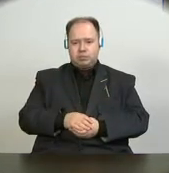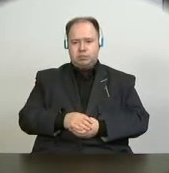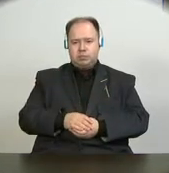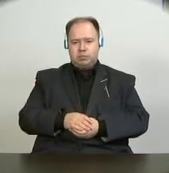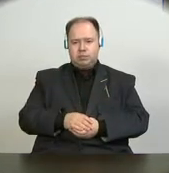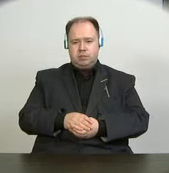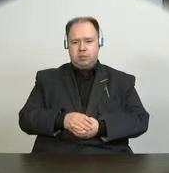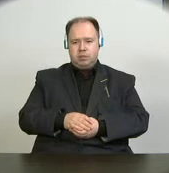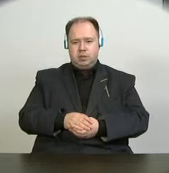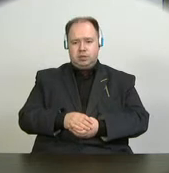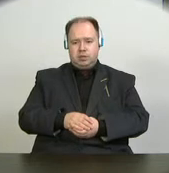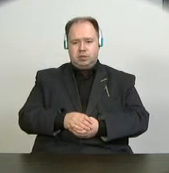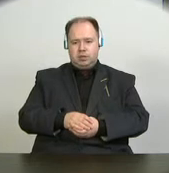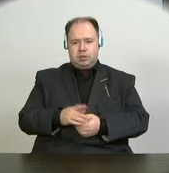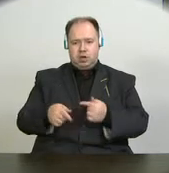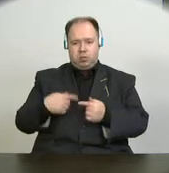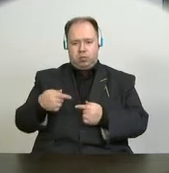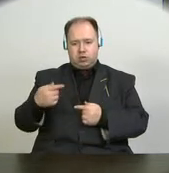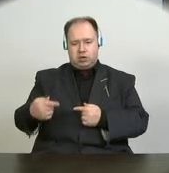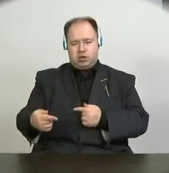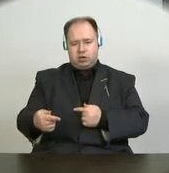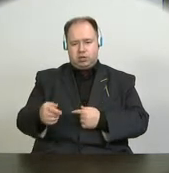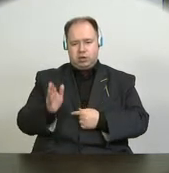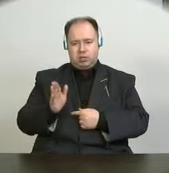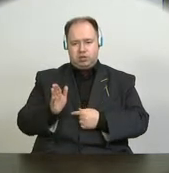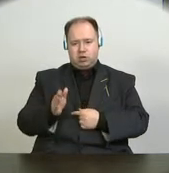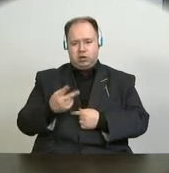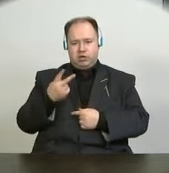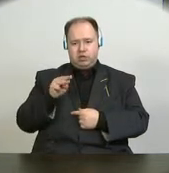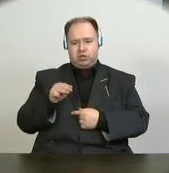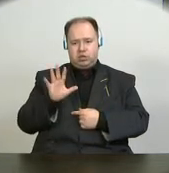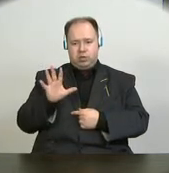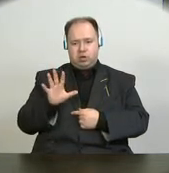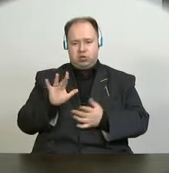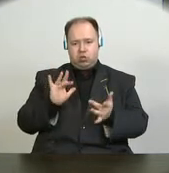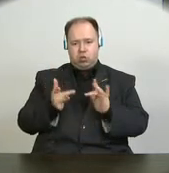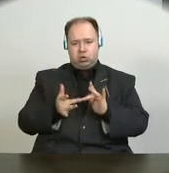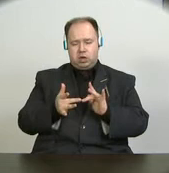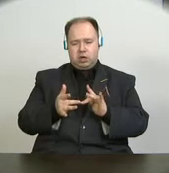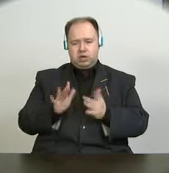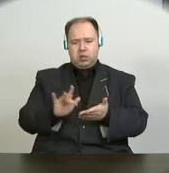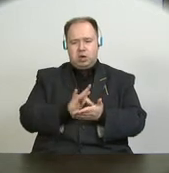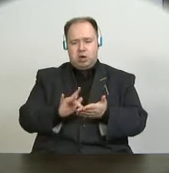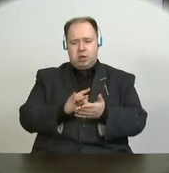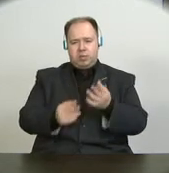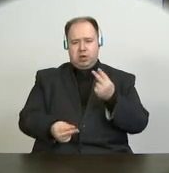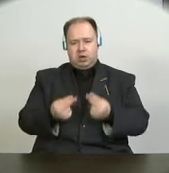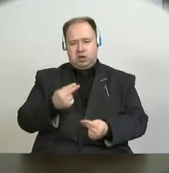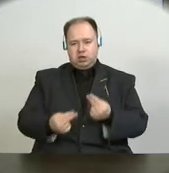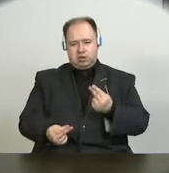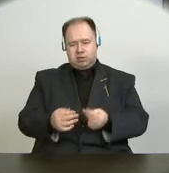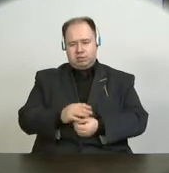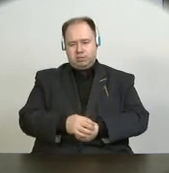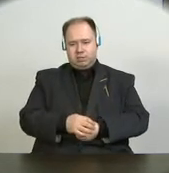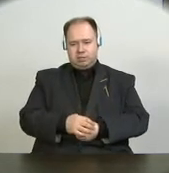после этого уже был там после 2005 года появились онлайн потом мобильные и собственно говоря